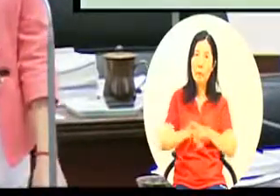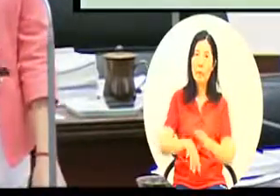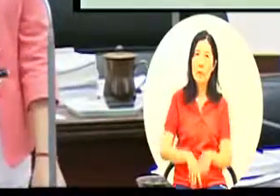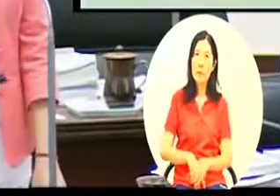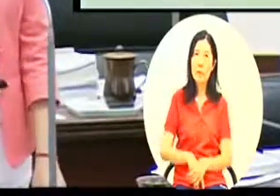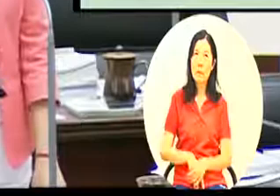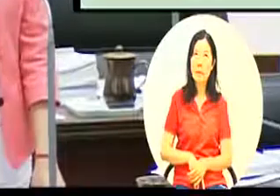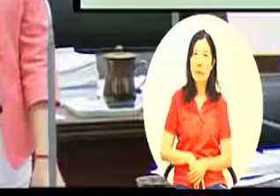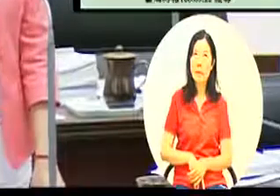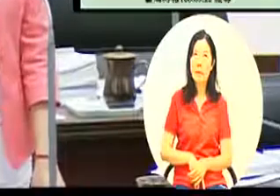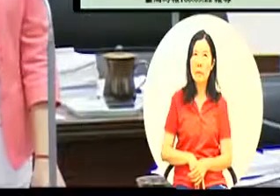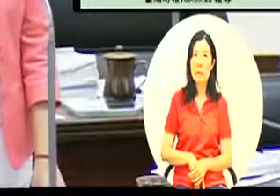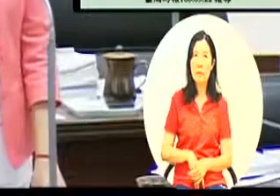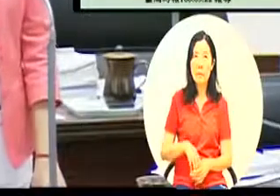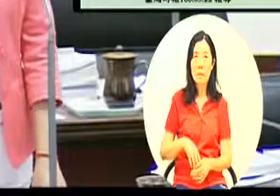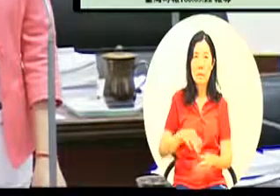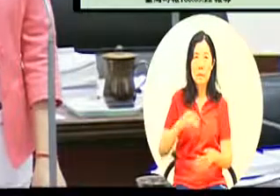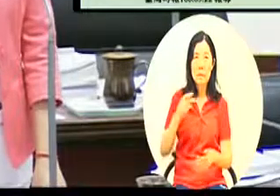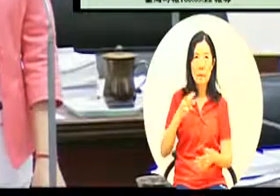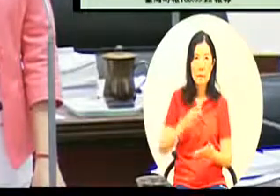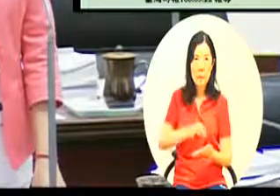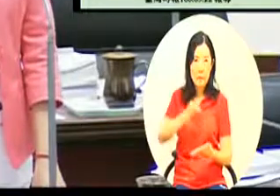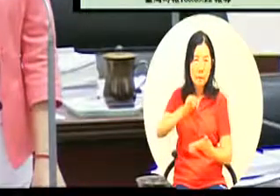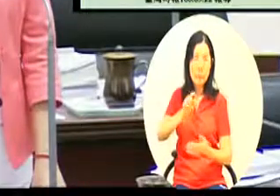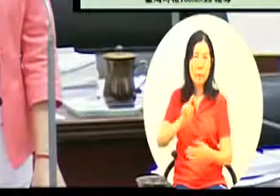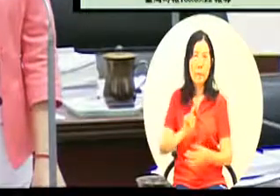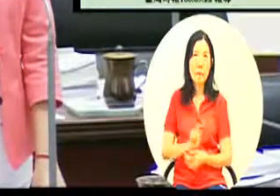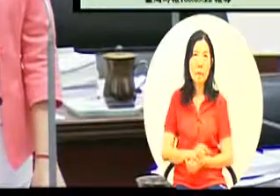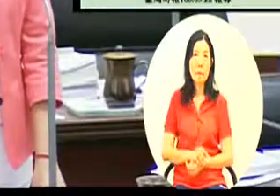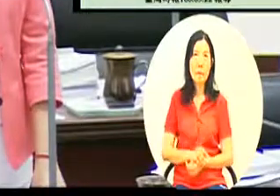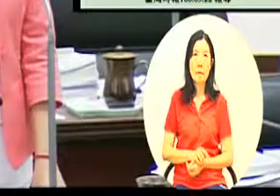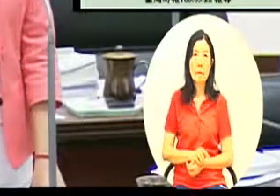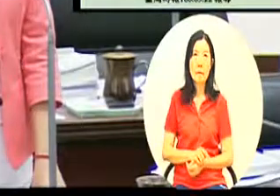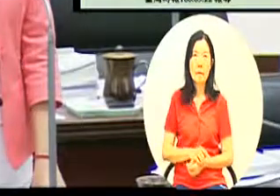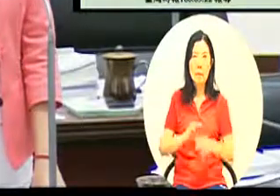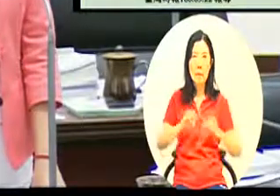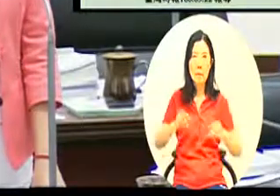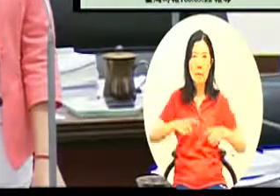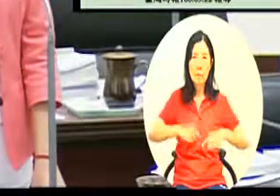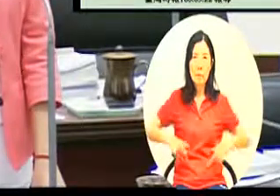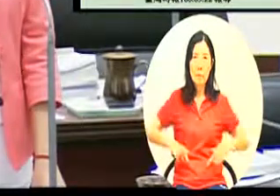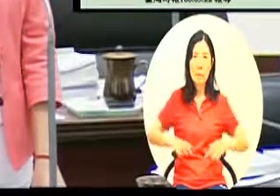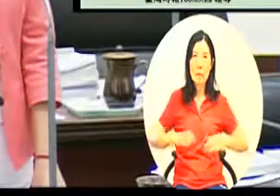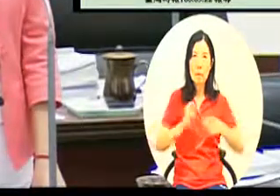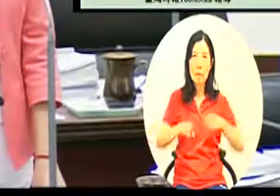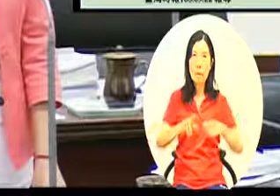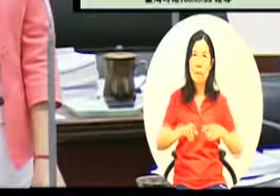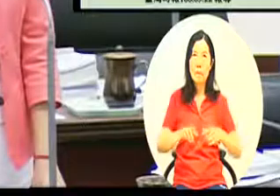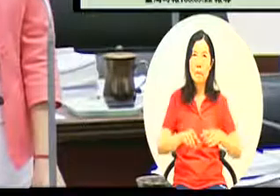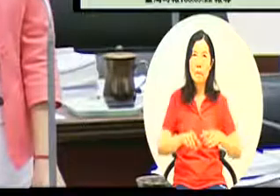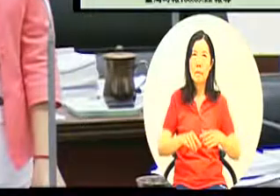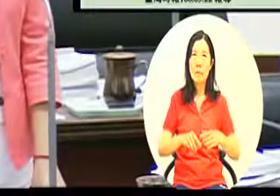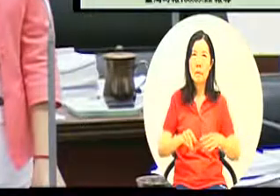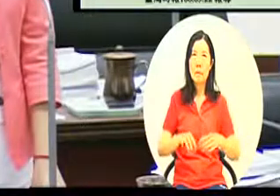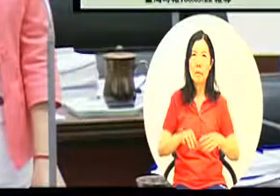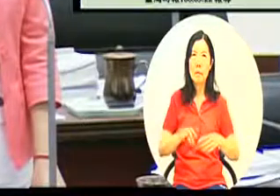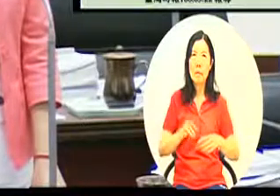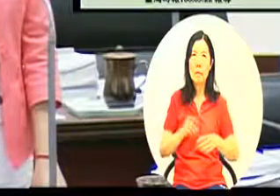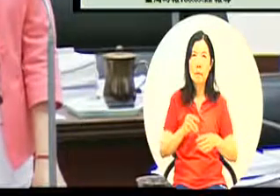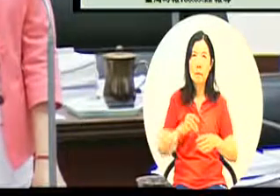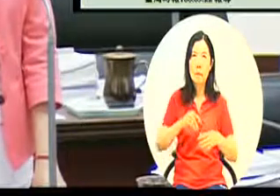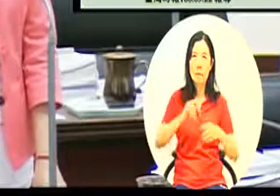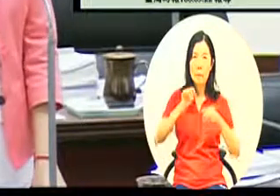在想提到我们地勇卢渣山，目前呢在我们大寮